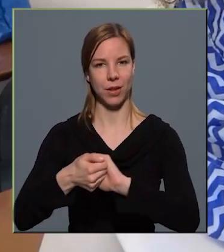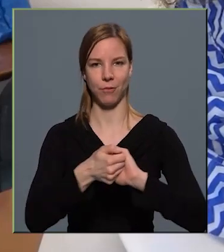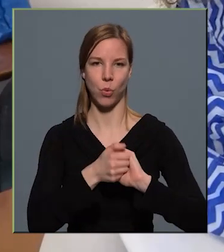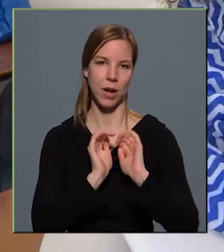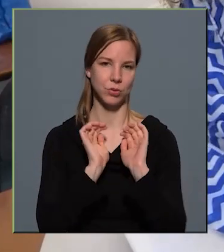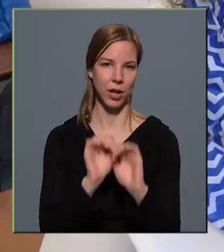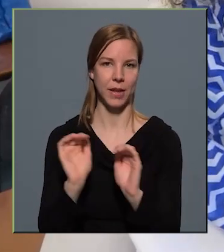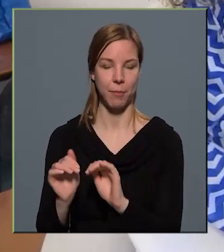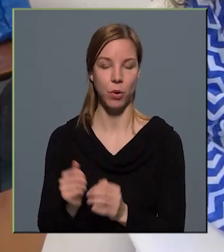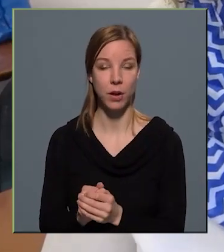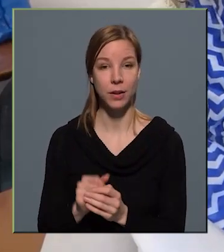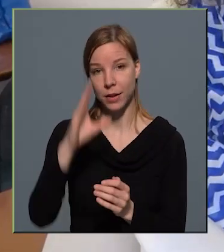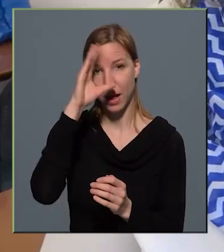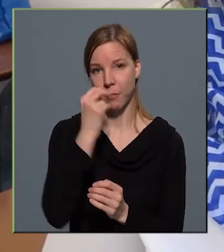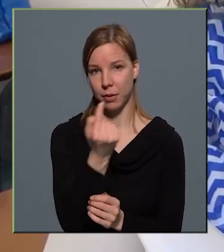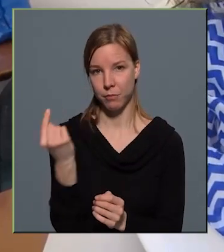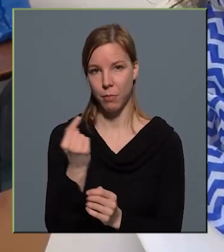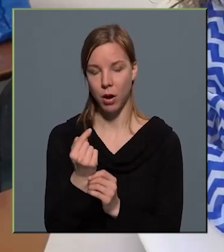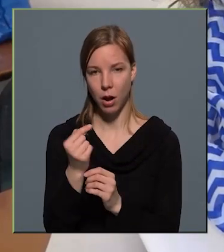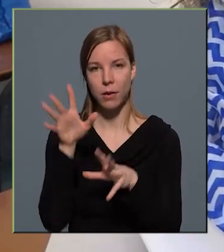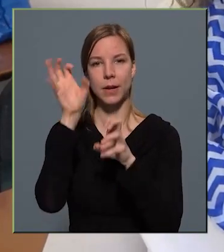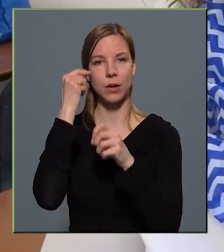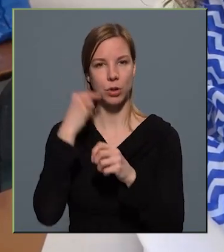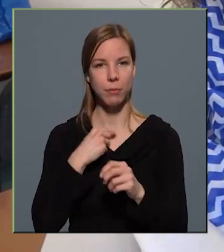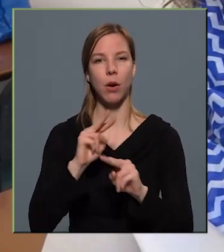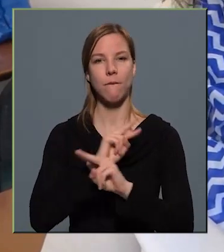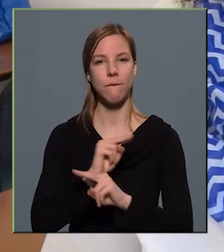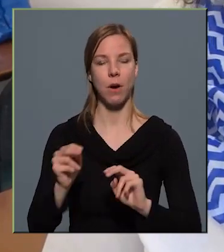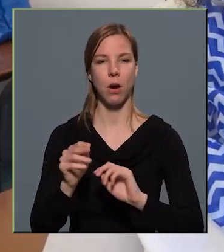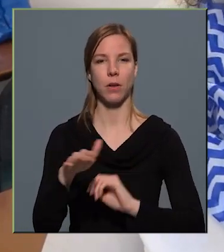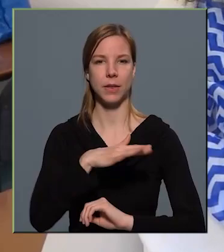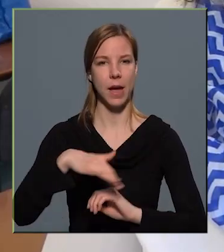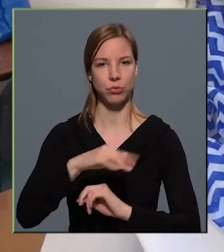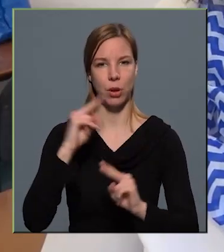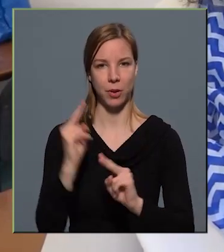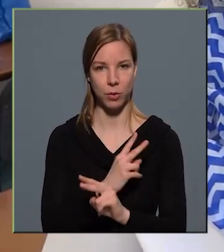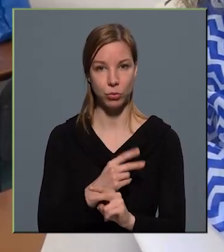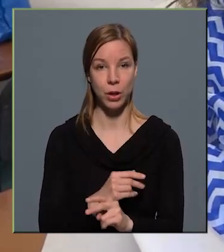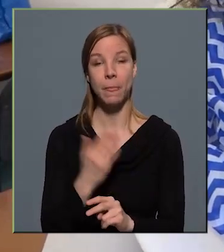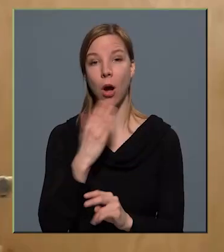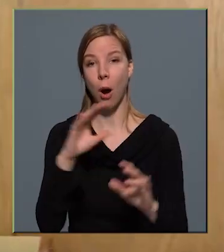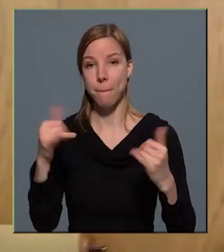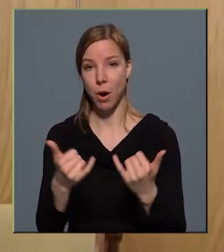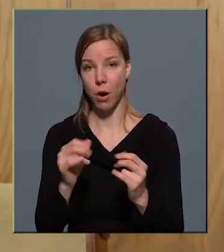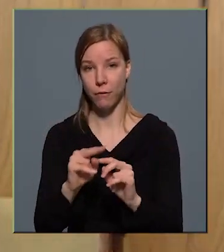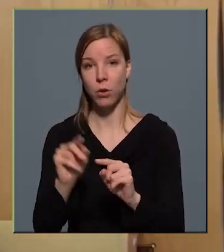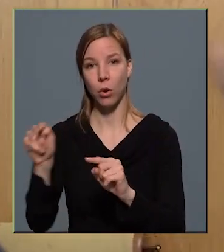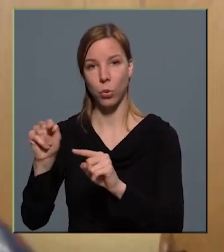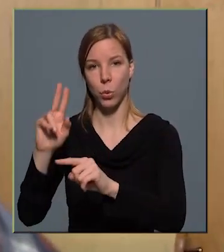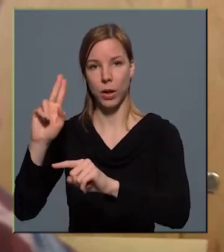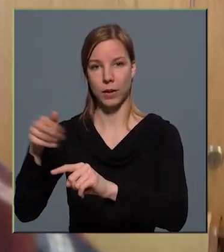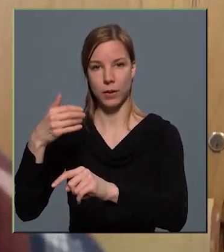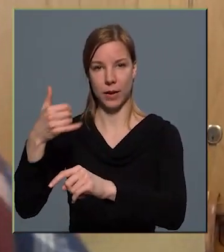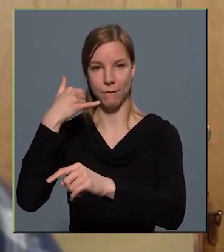emberek értsék azt meg, hogy igen, ennek van társadalmi szükségessége, mert hogyha baj van, akkor ők azok, akiket hívnak.